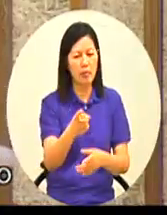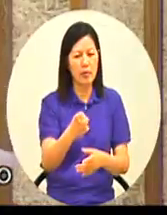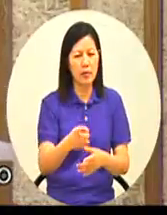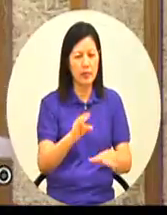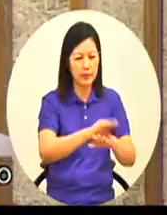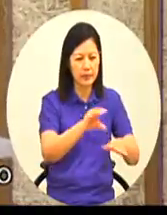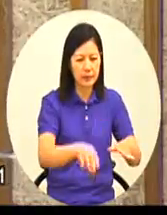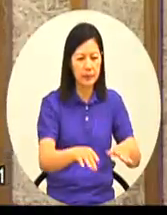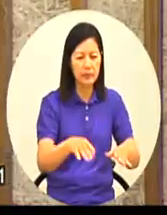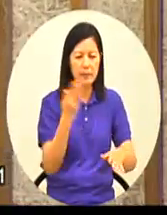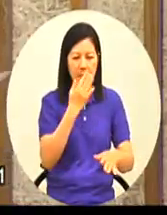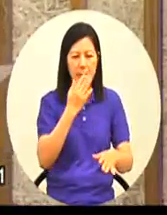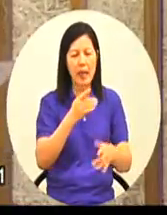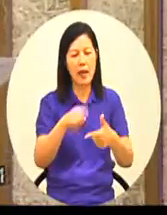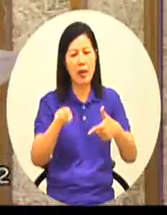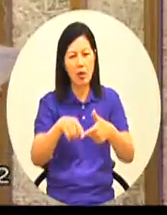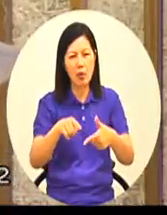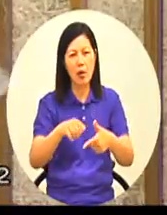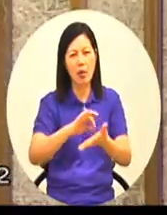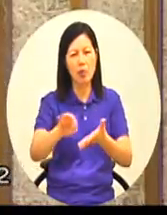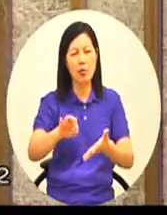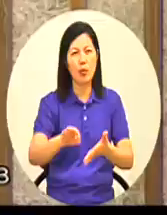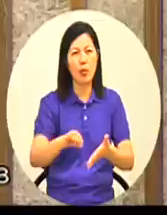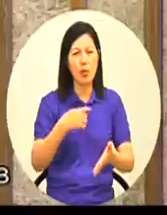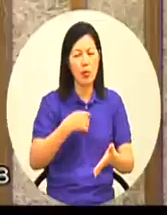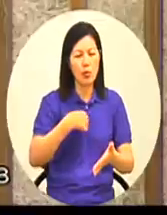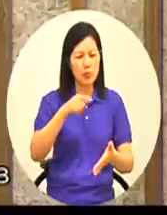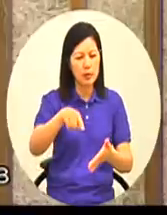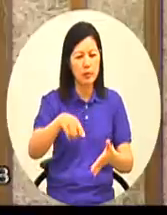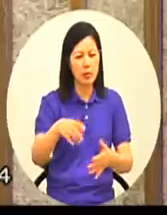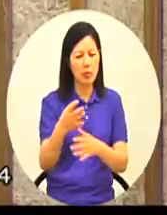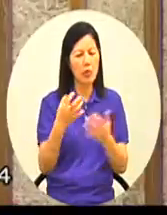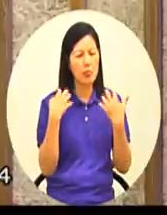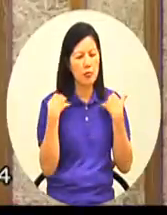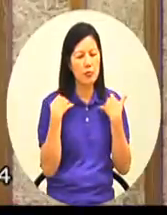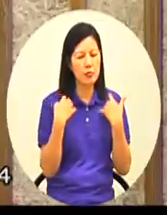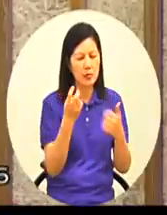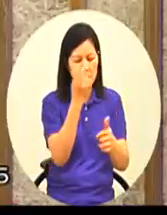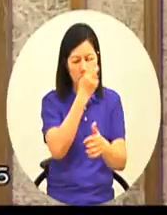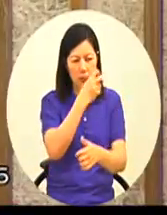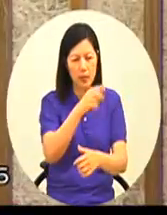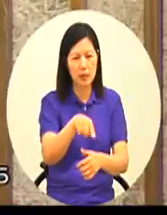成绿美化这样子。所以其实我这边所辖管的眷舍，它就真的无法。